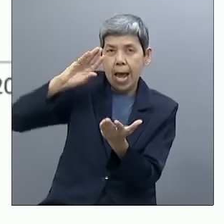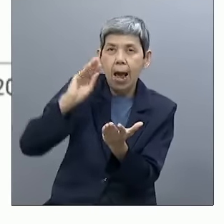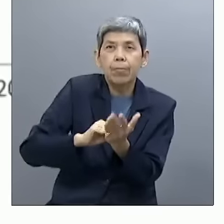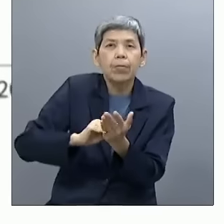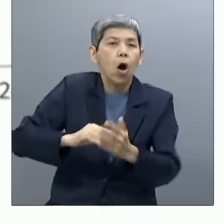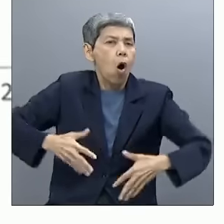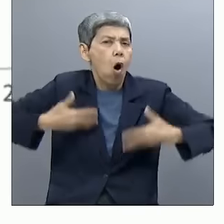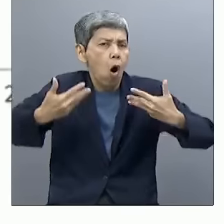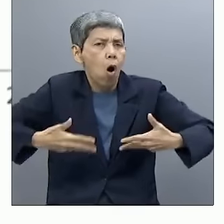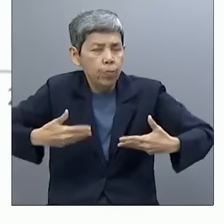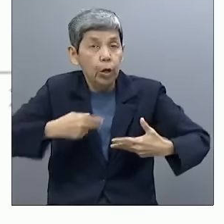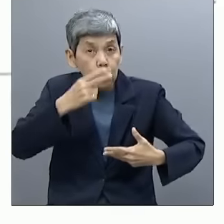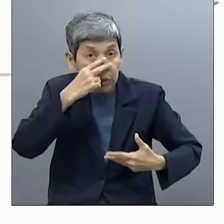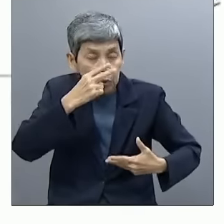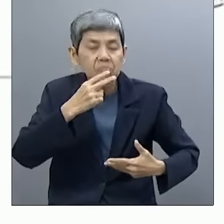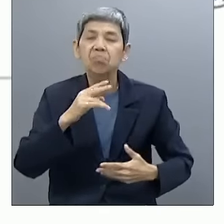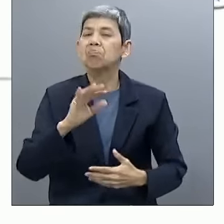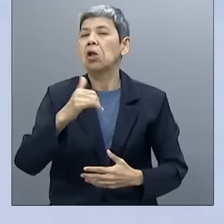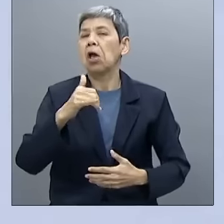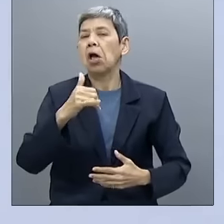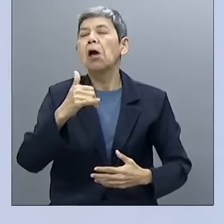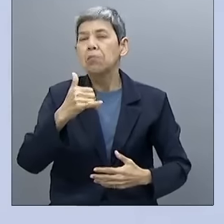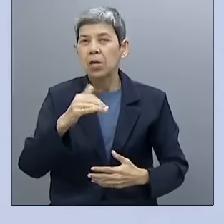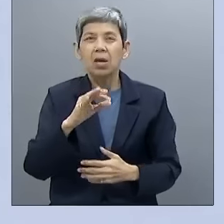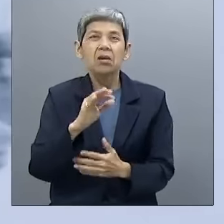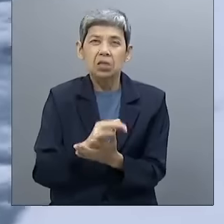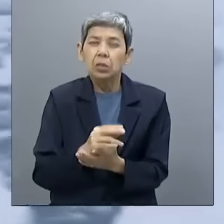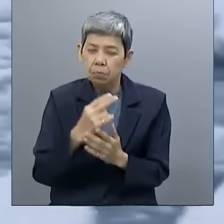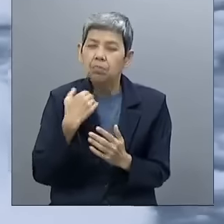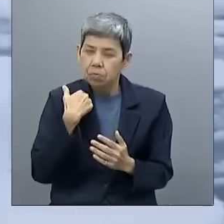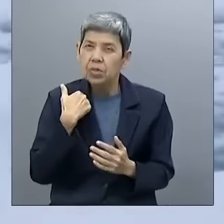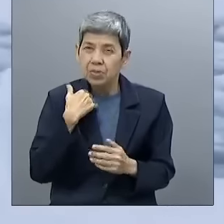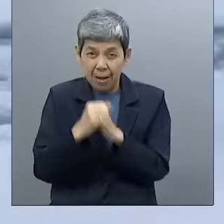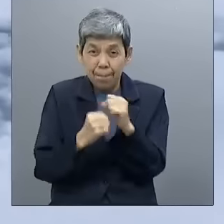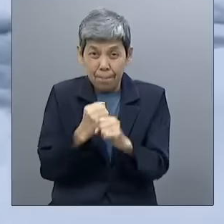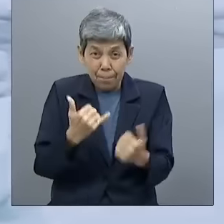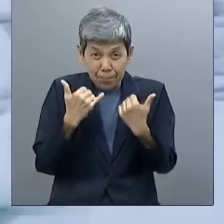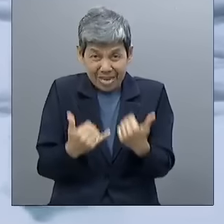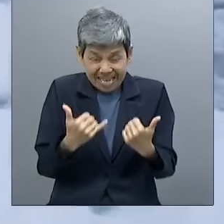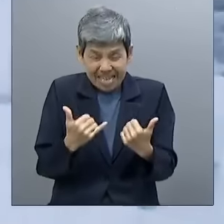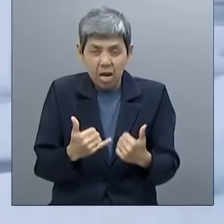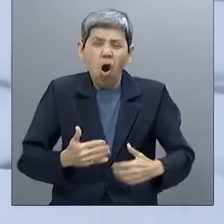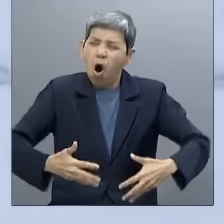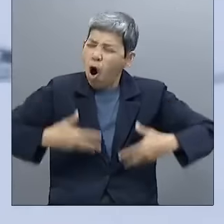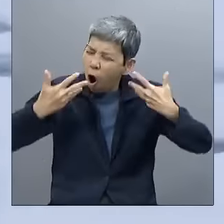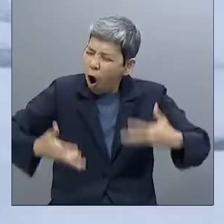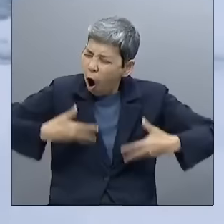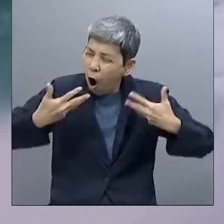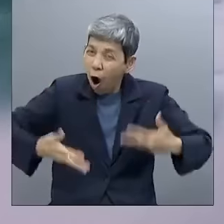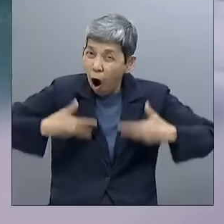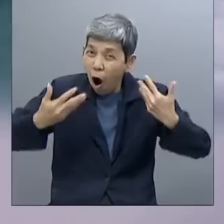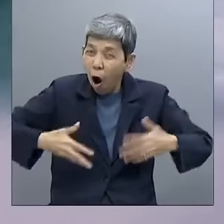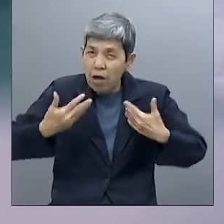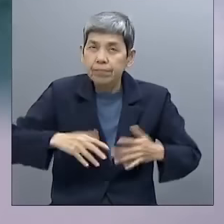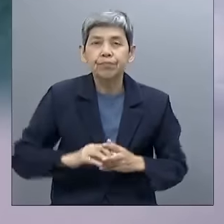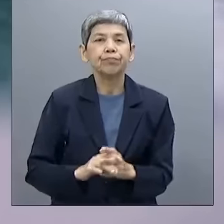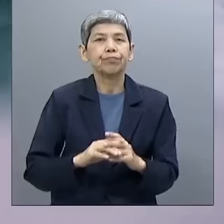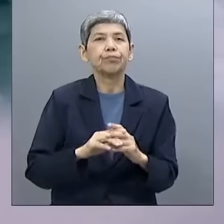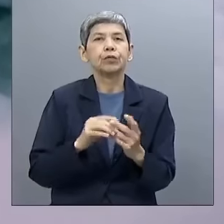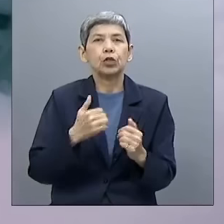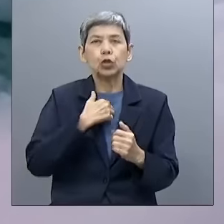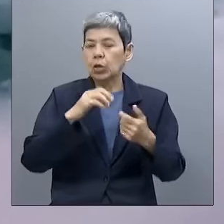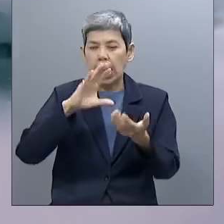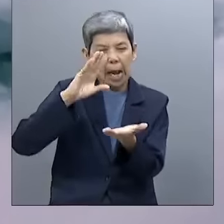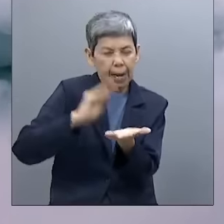กันมาแล้วก็โอกาสสูงถึง 99%เลยนะคะที่ปีนี้จะเป็นปีที่ร้อนที่สุดติด 5อันดับแรกที่เคย